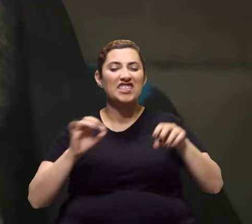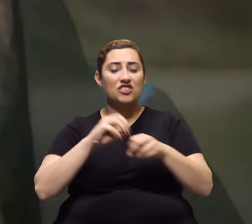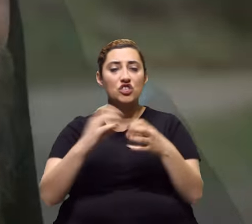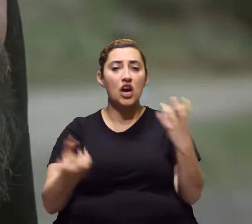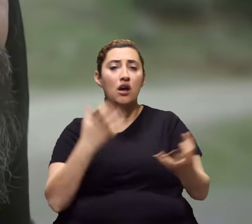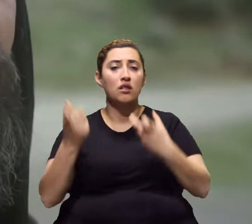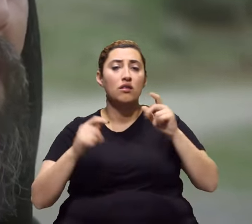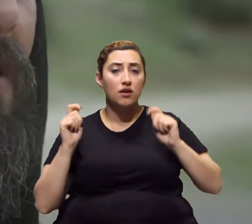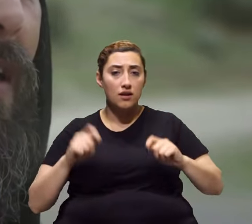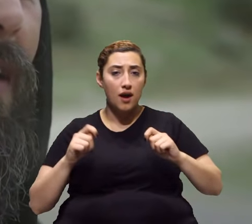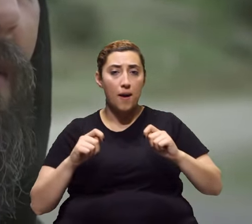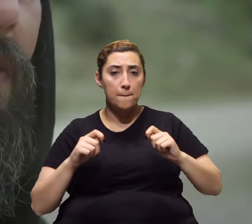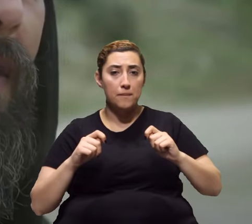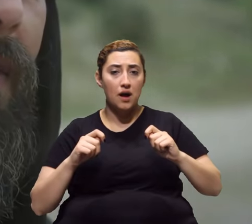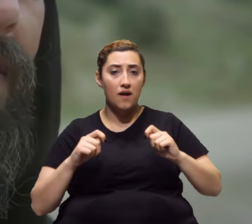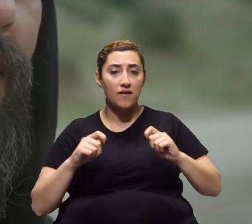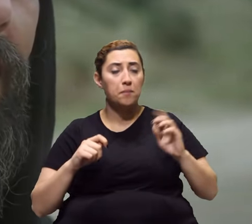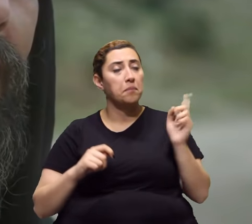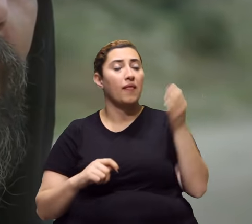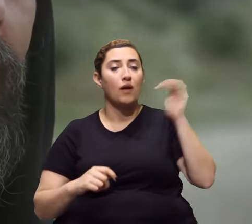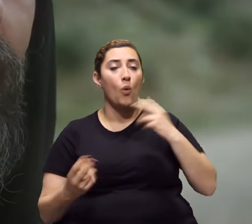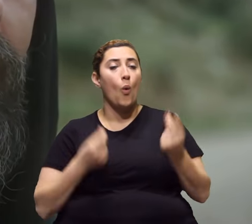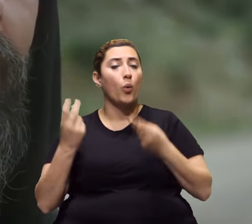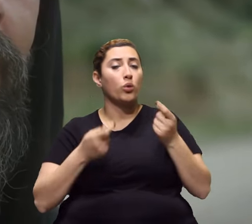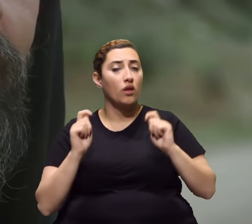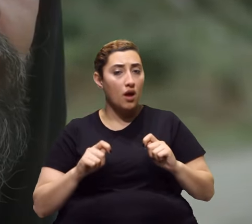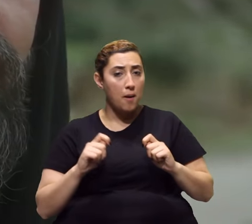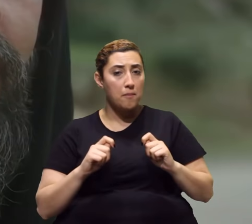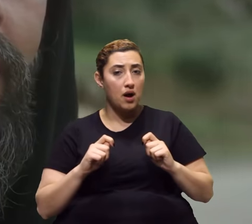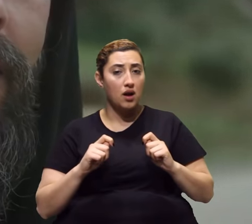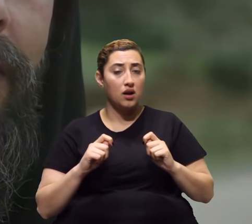kaynatır. Mevce gelir oynatır.